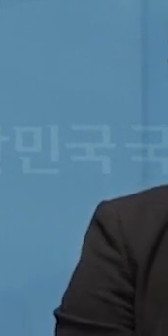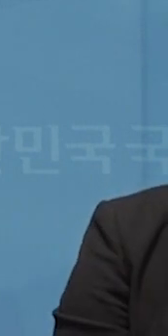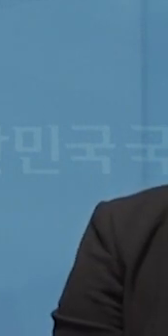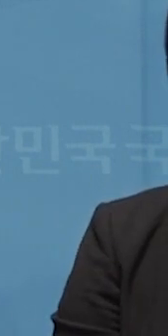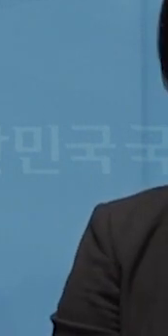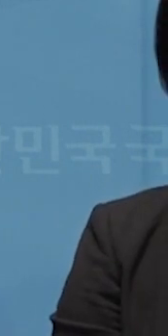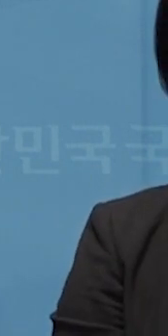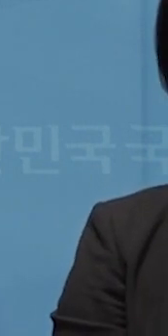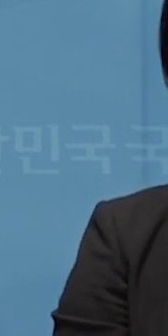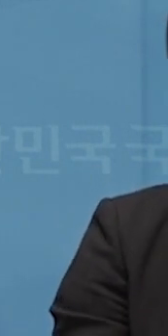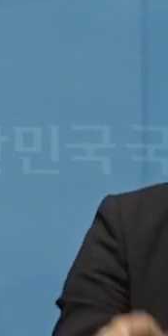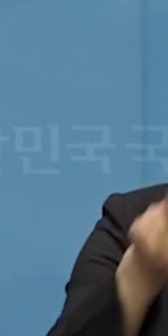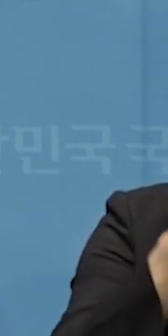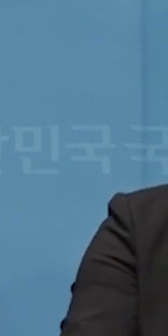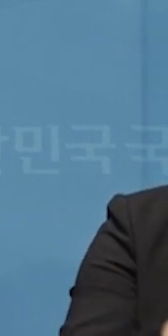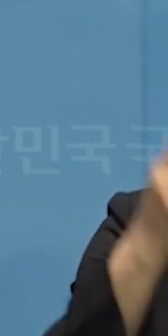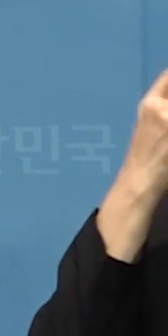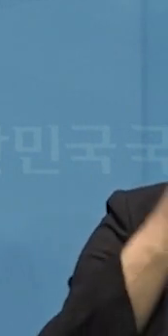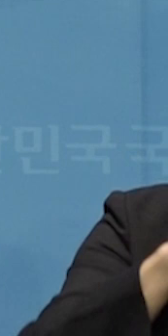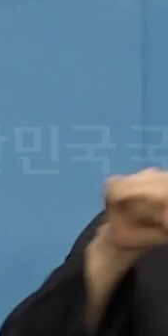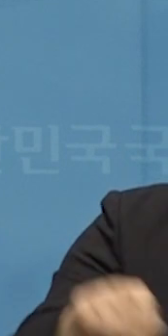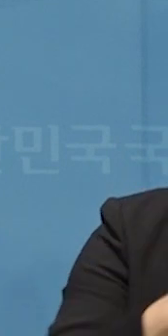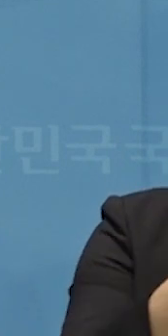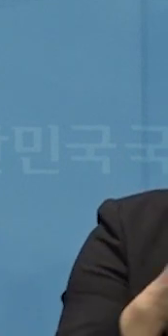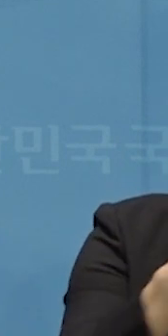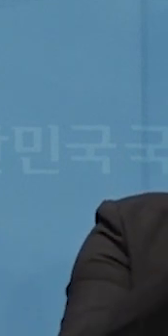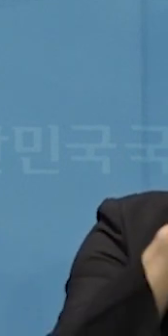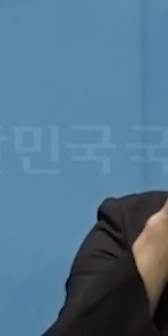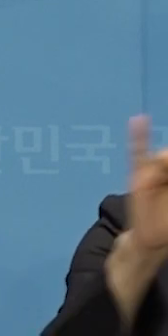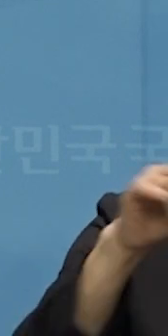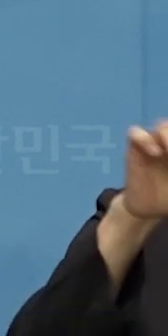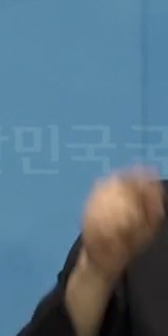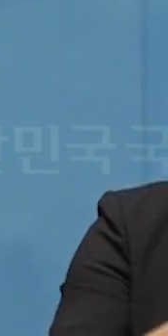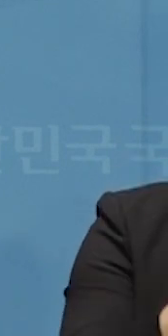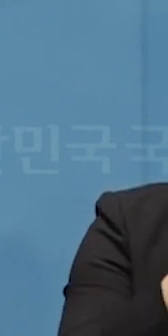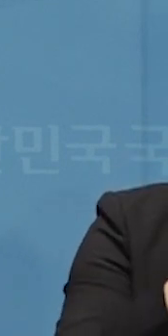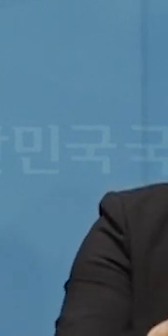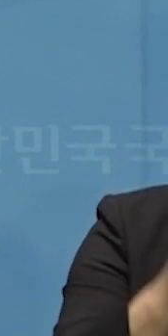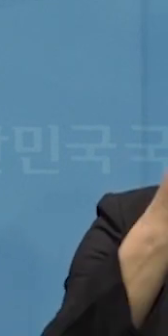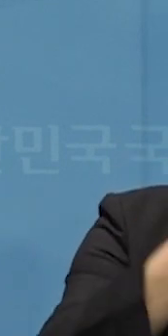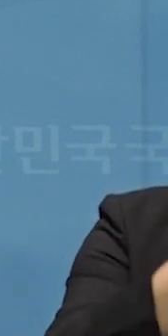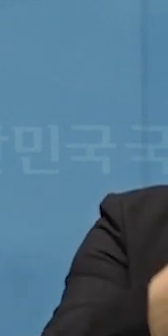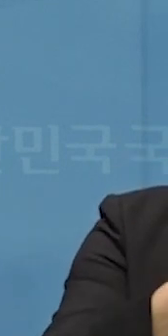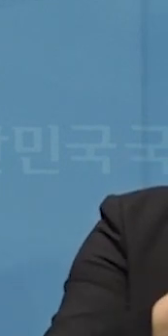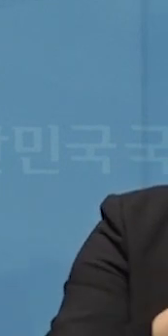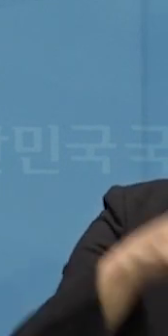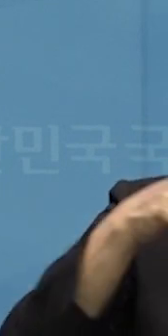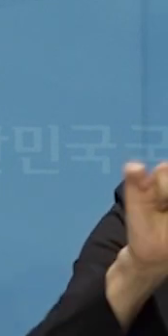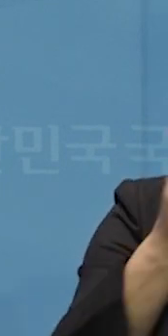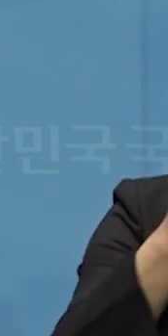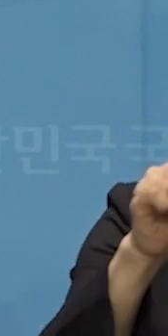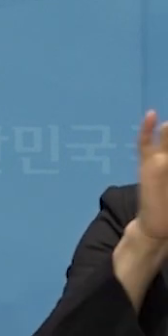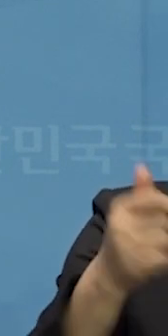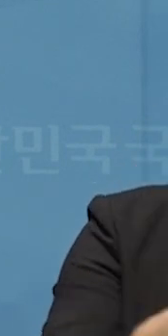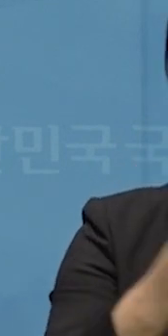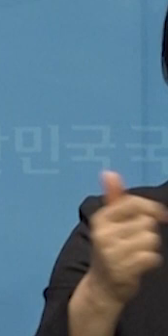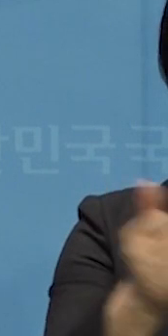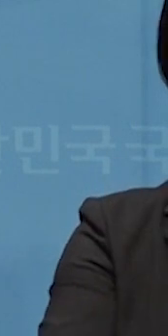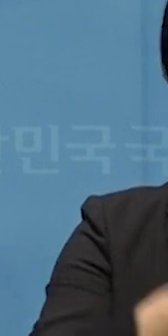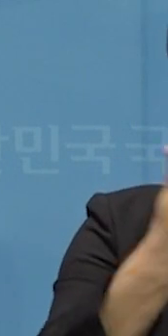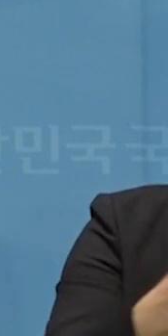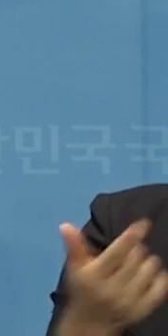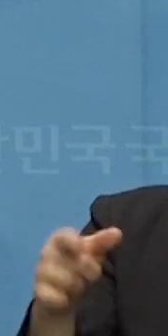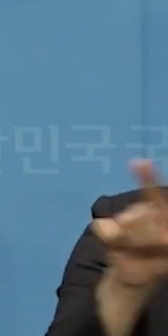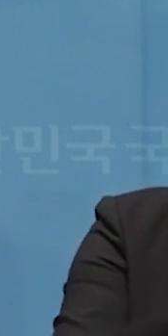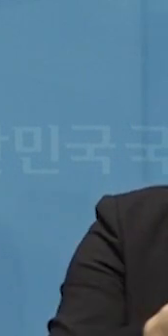있었습니다 이한 문제의식 속에 이준석 대표가 만든 혁신에서 천람 위원장과 함께 당의 혁신을